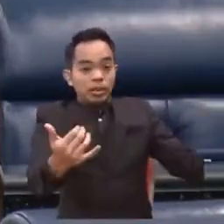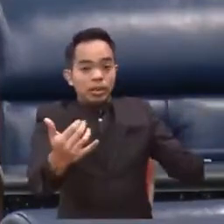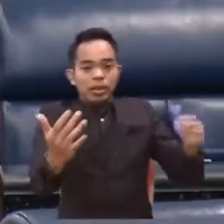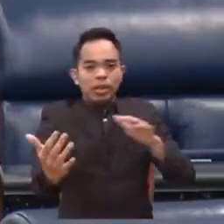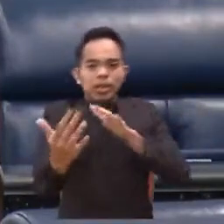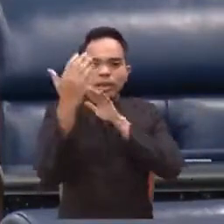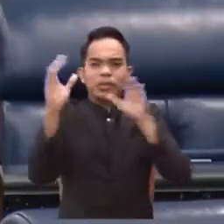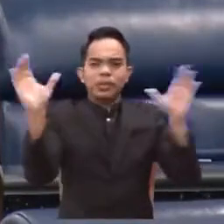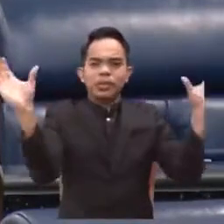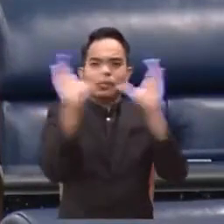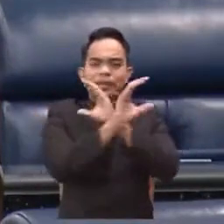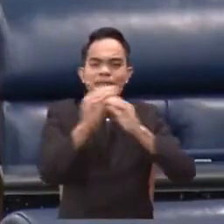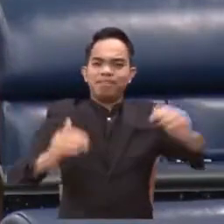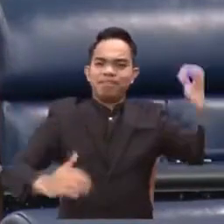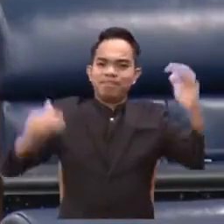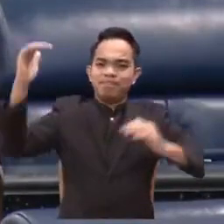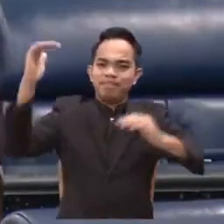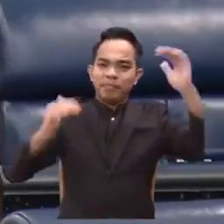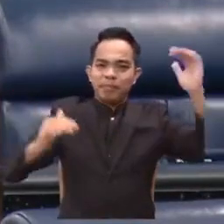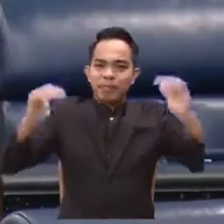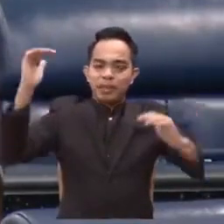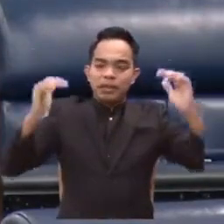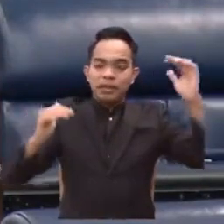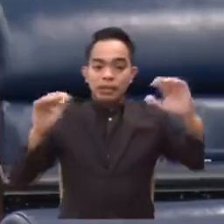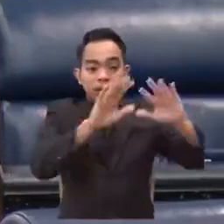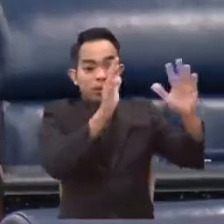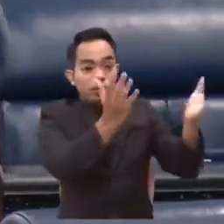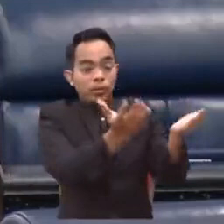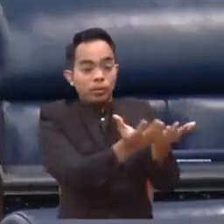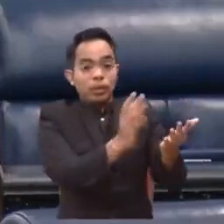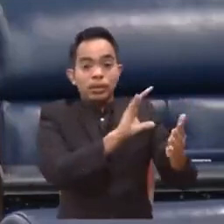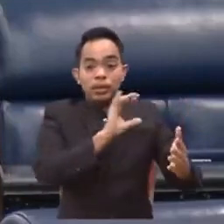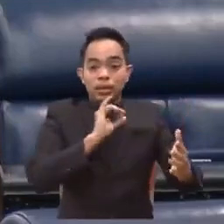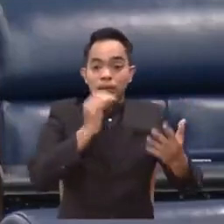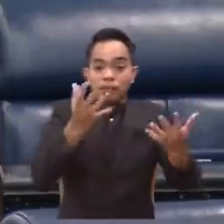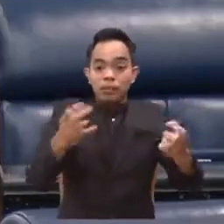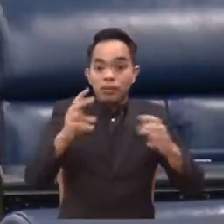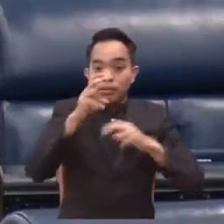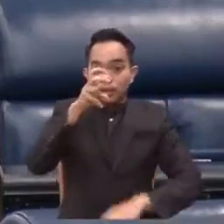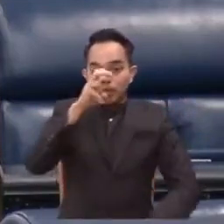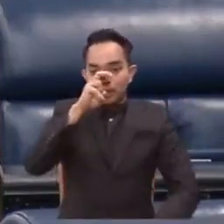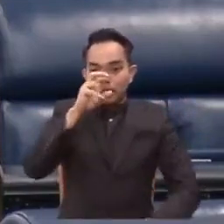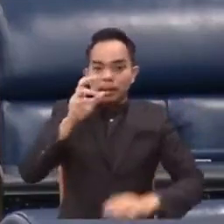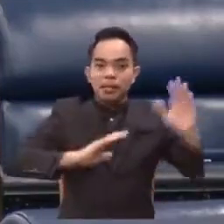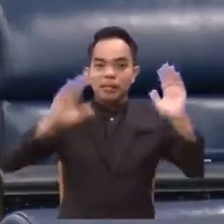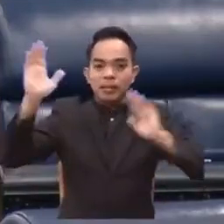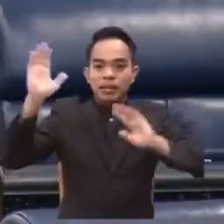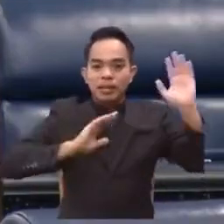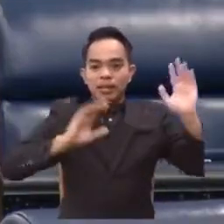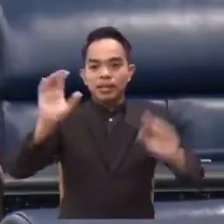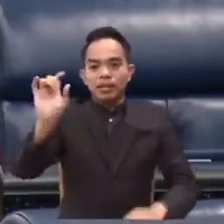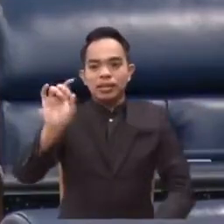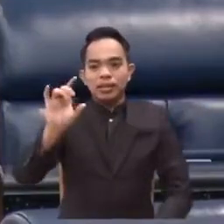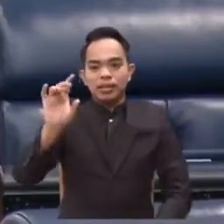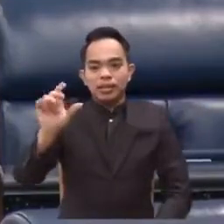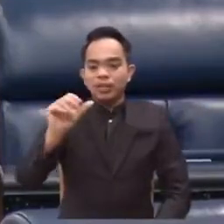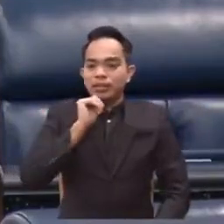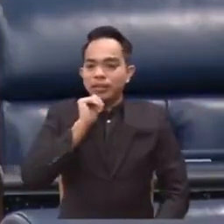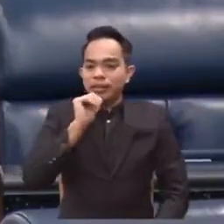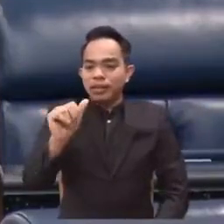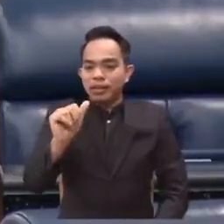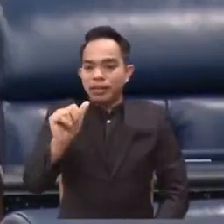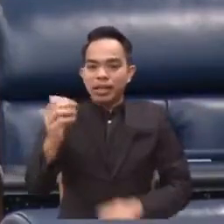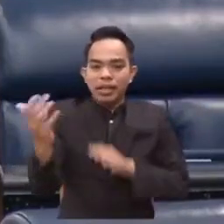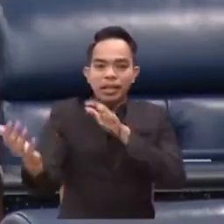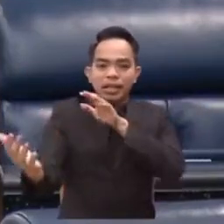depan dengan cabaran ketidaktentuan global Saya ingin menegaskan bahwa Malaysia insya allah tidak akan